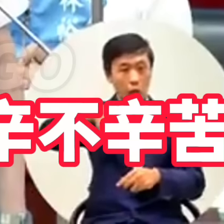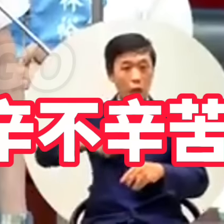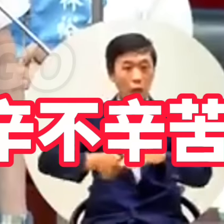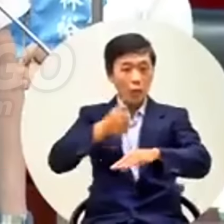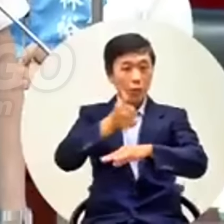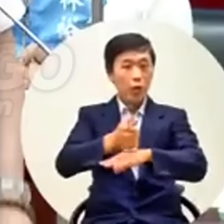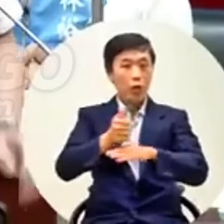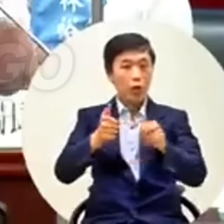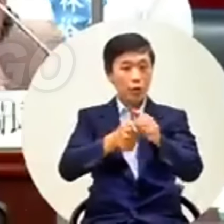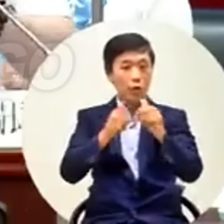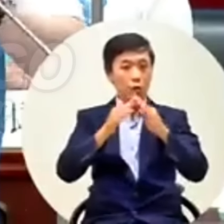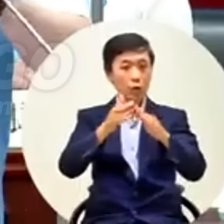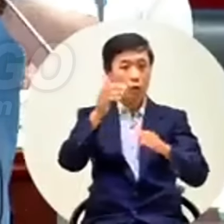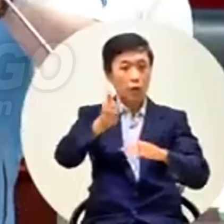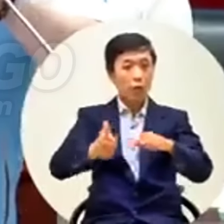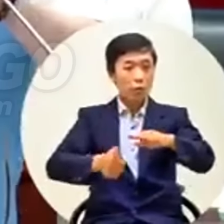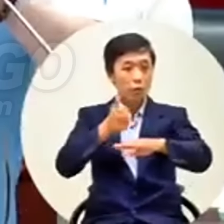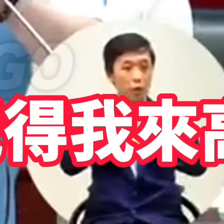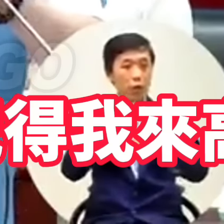不辛苦？